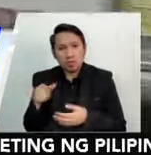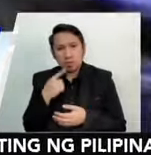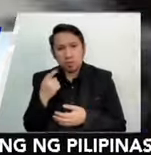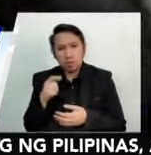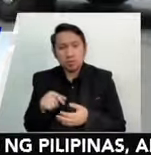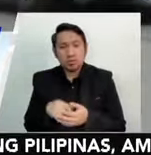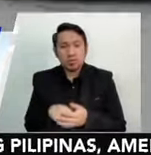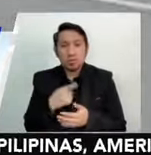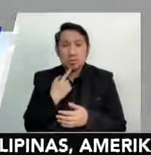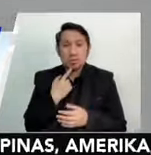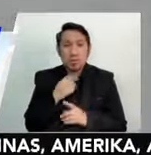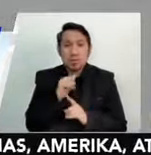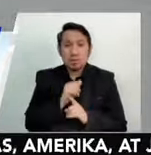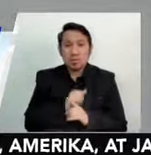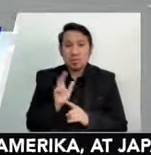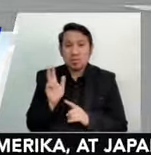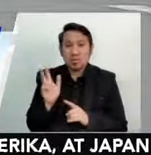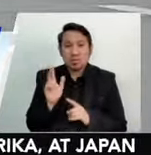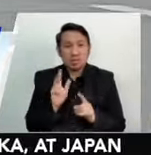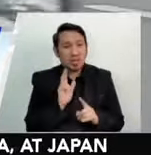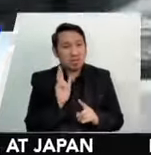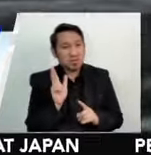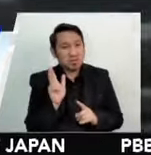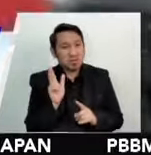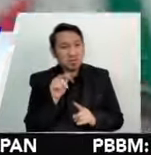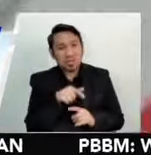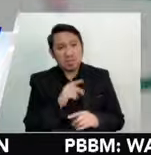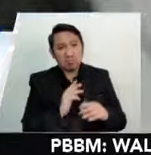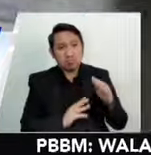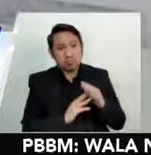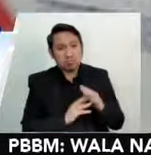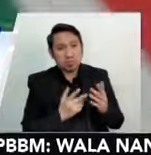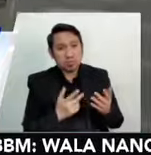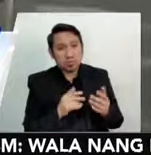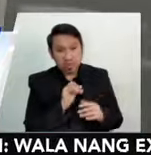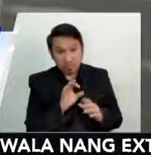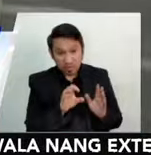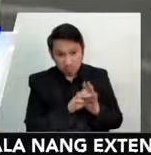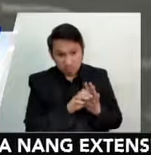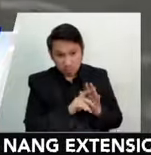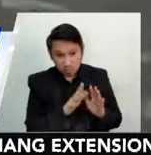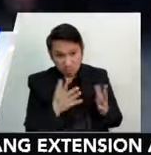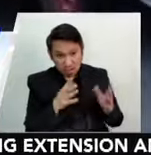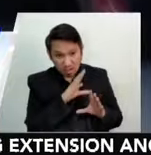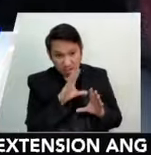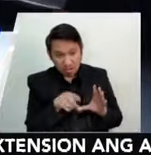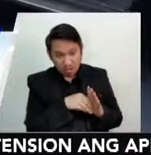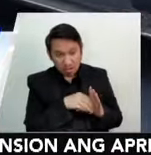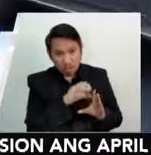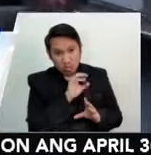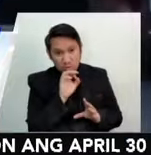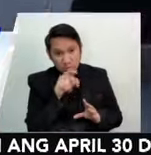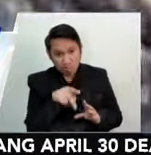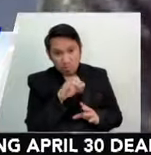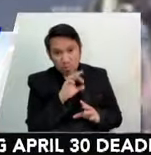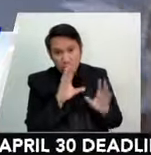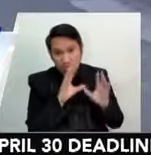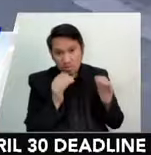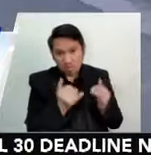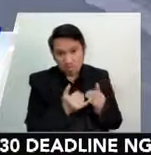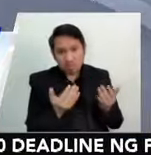extension, manguhuli na lang hindi sila kasama sa kooperatiba o konsolidasyon,